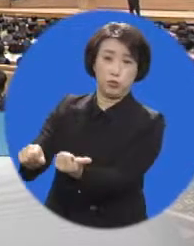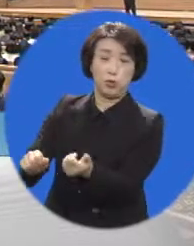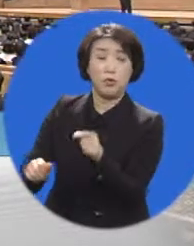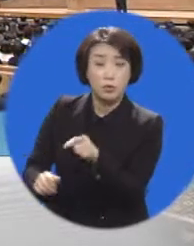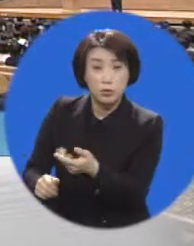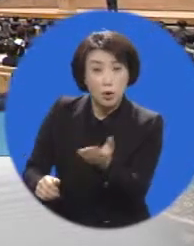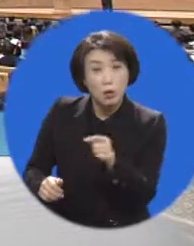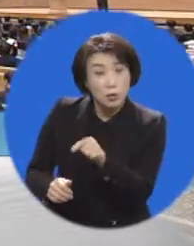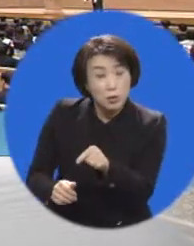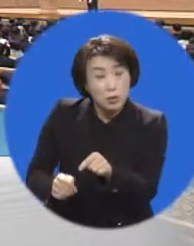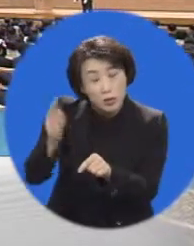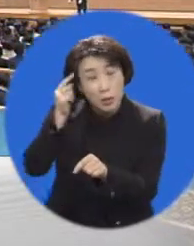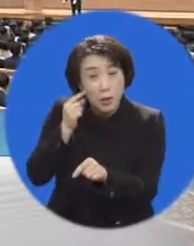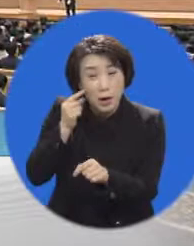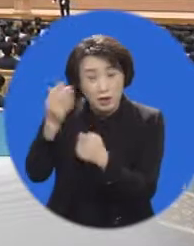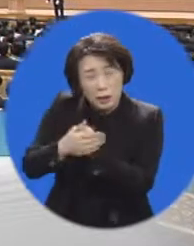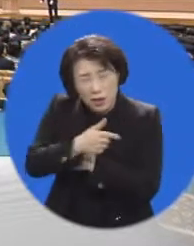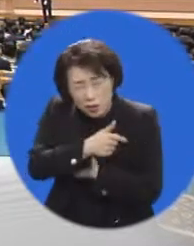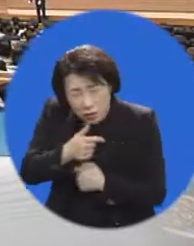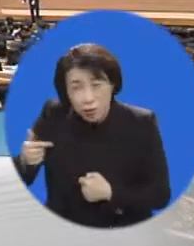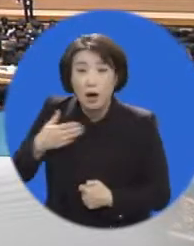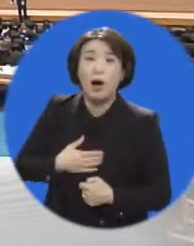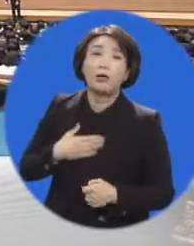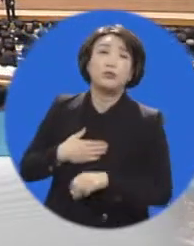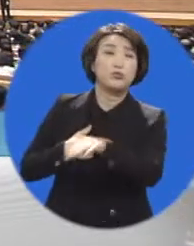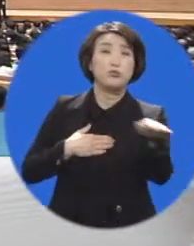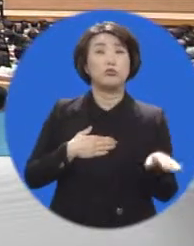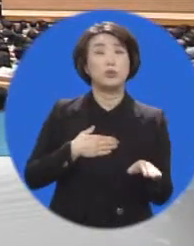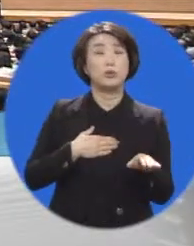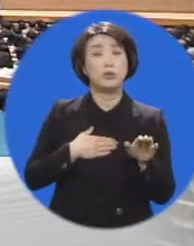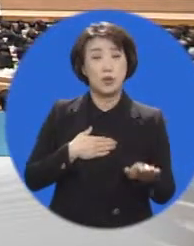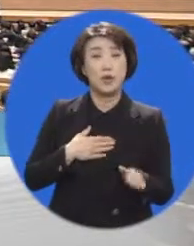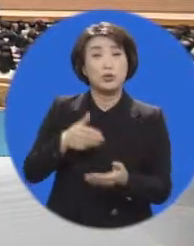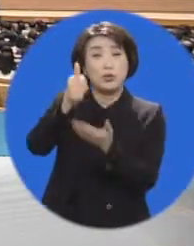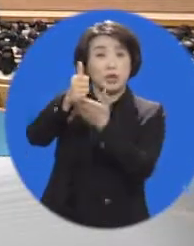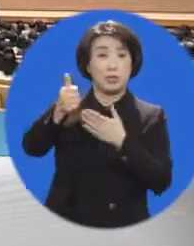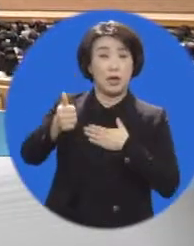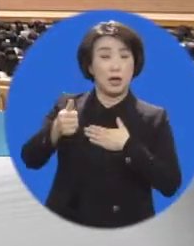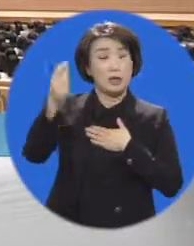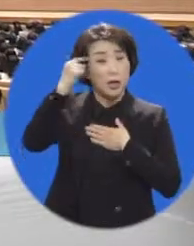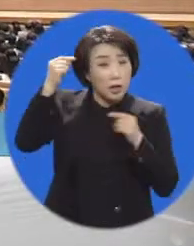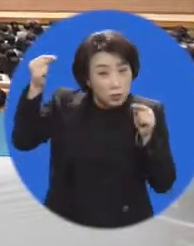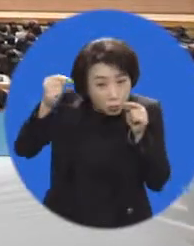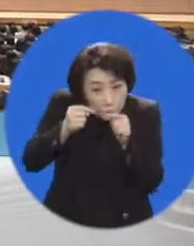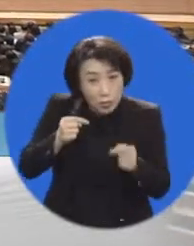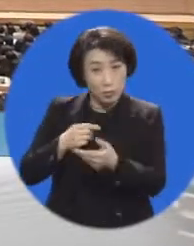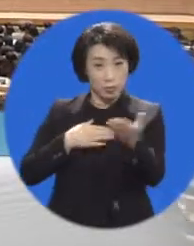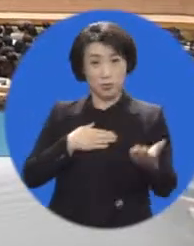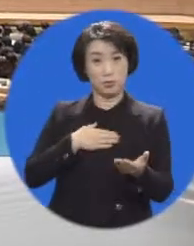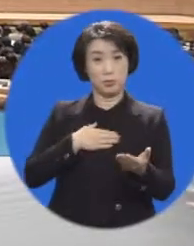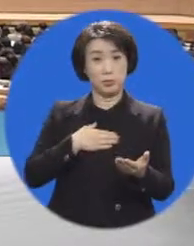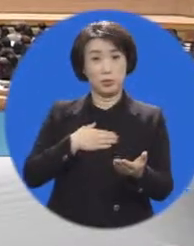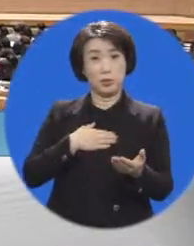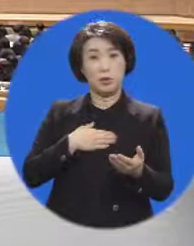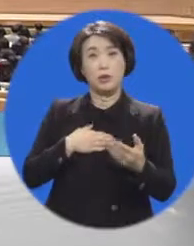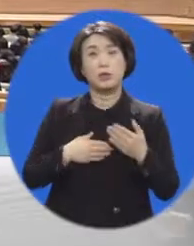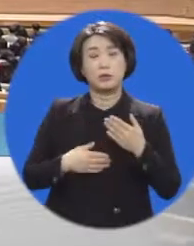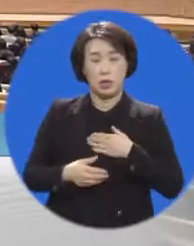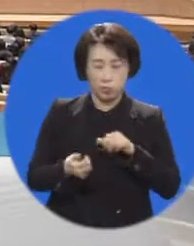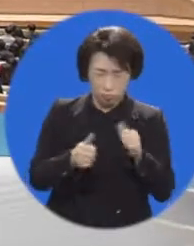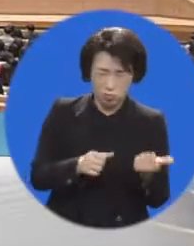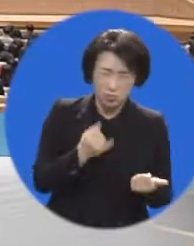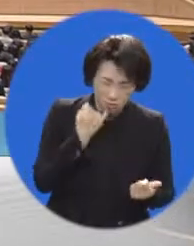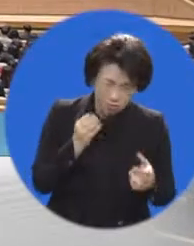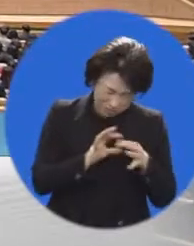이 큰 은혜를 아는 사람이라면 주님과 똑같은 정신을 가진 사람은 나는 죽어도